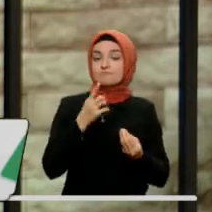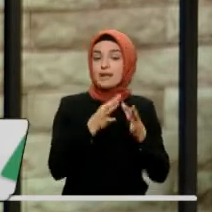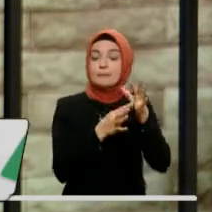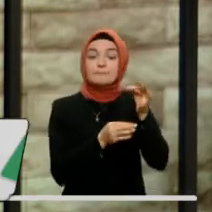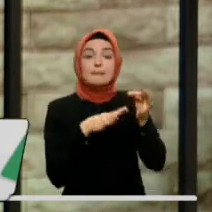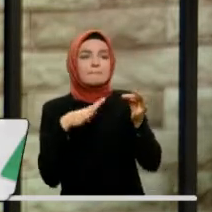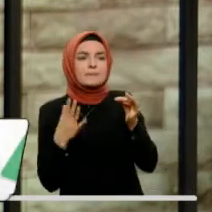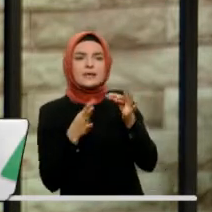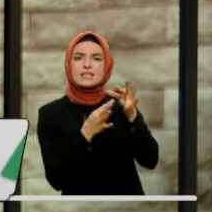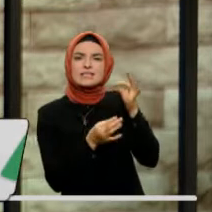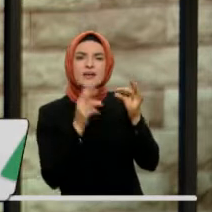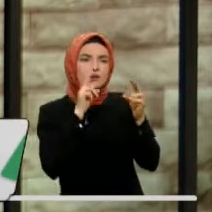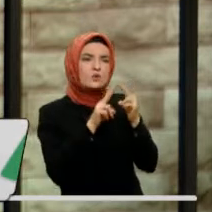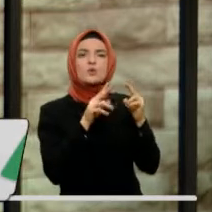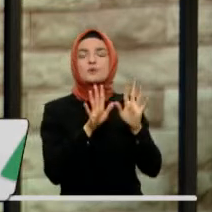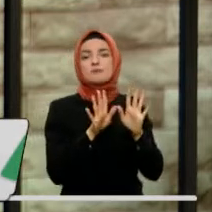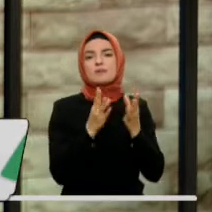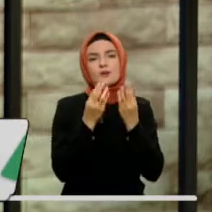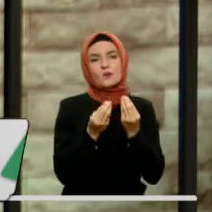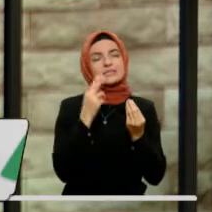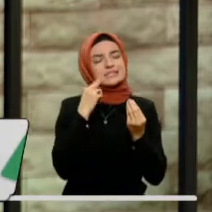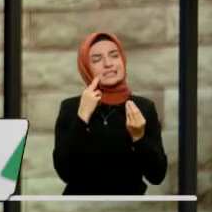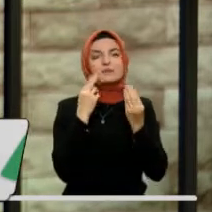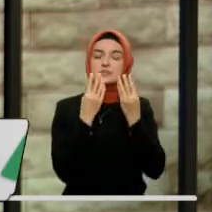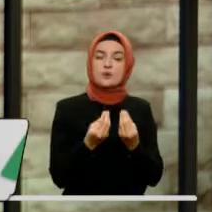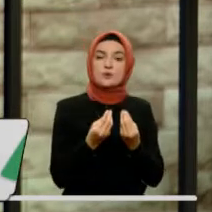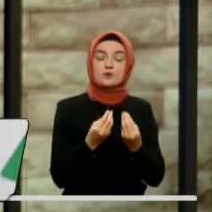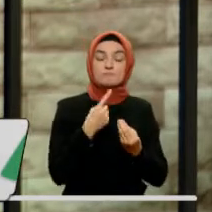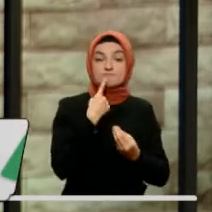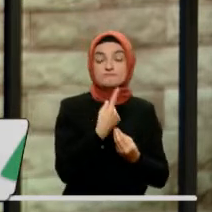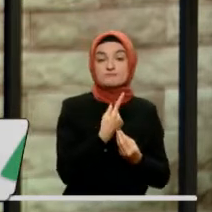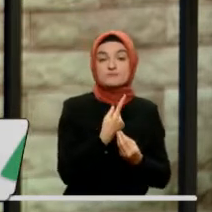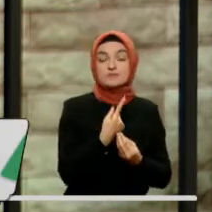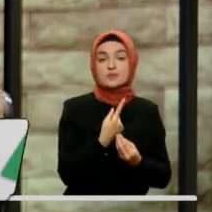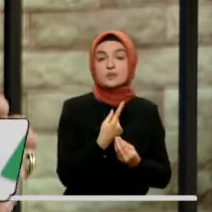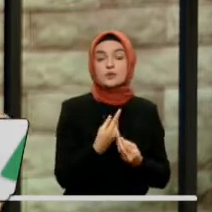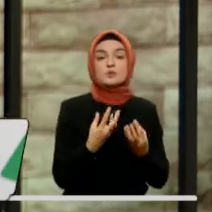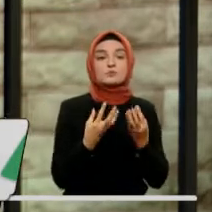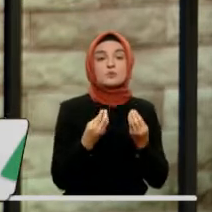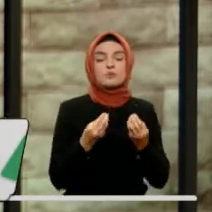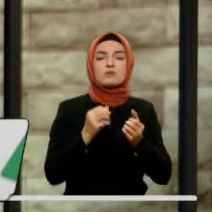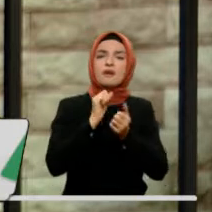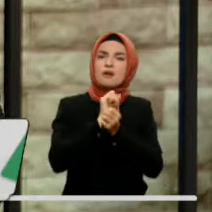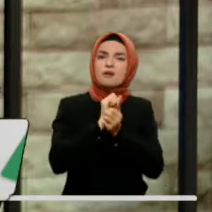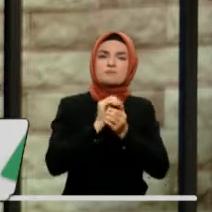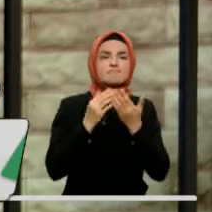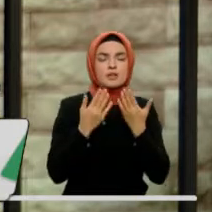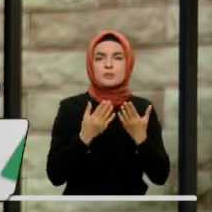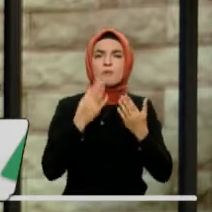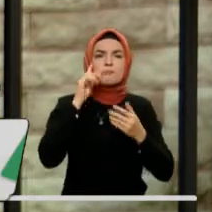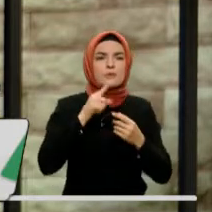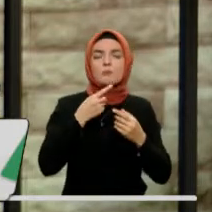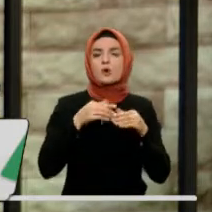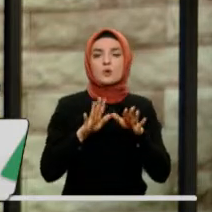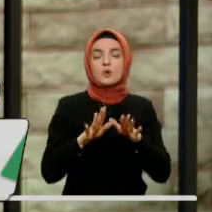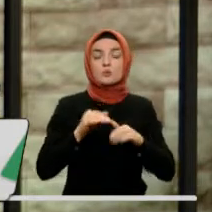başka insanlarla görüşmemiş olsun, hani biraz daha temiz ahlaklı olsun, ona bakıyorlar. Çok da böyle aile yapısına şuna buna, eğer üniversite